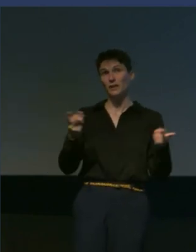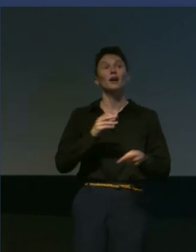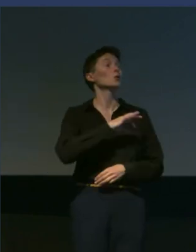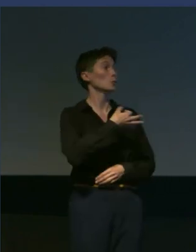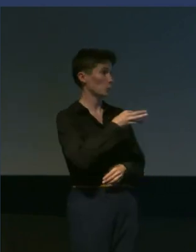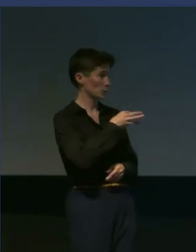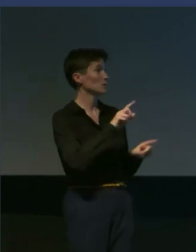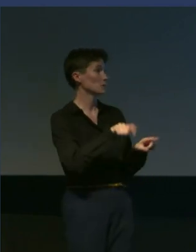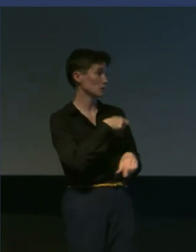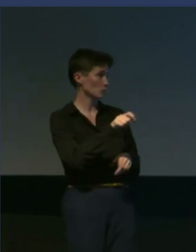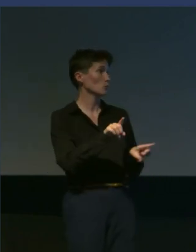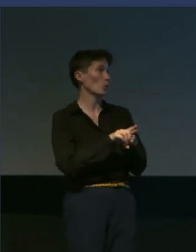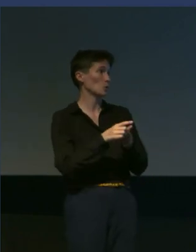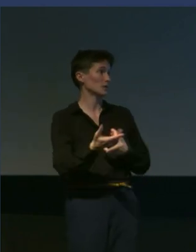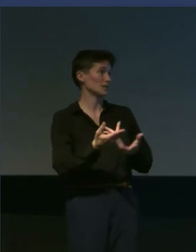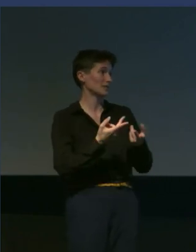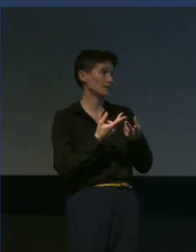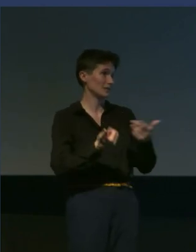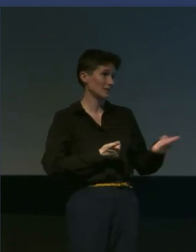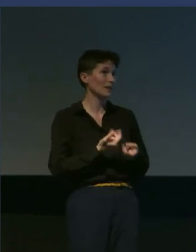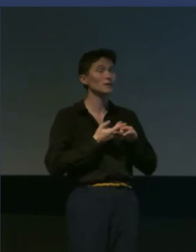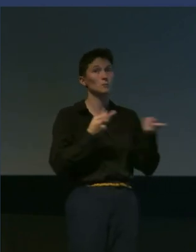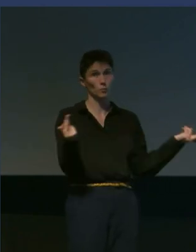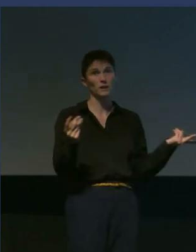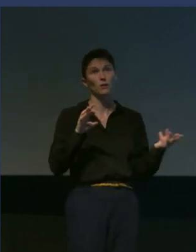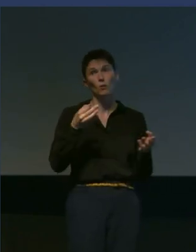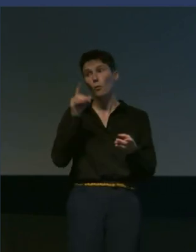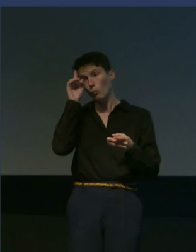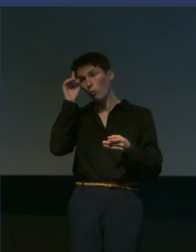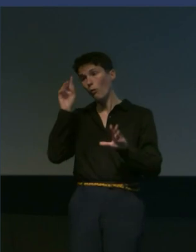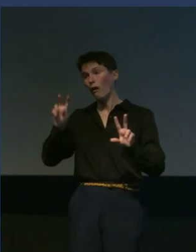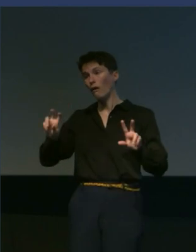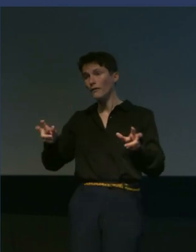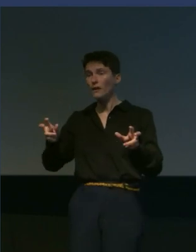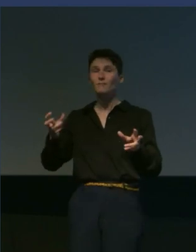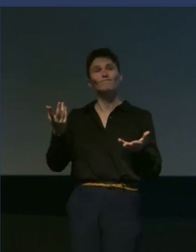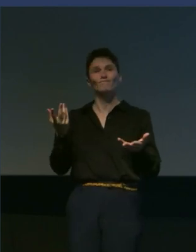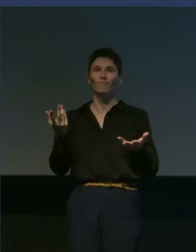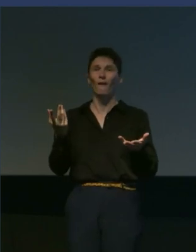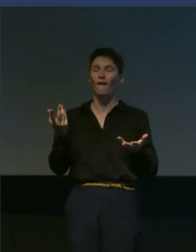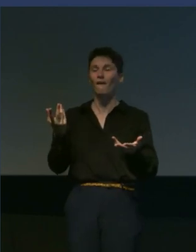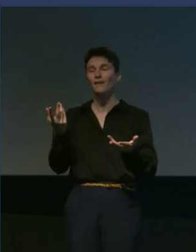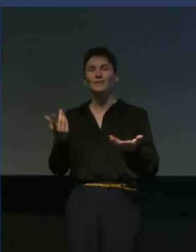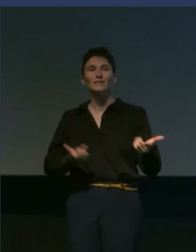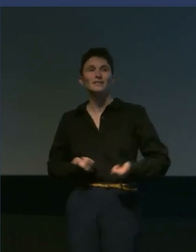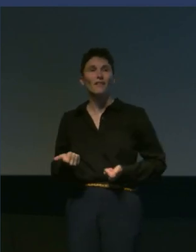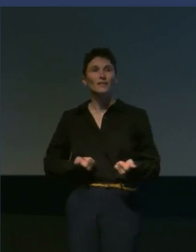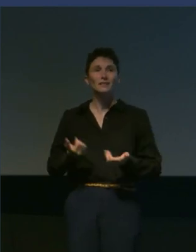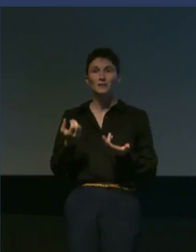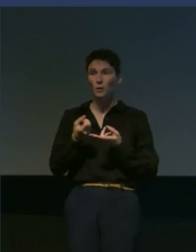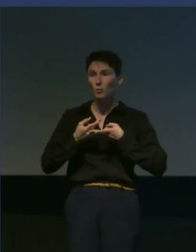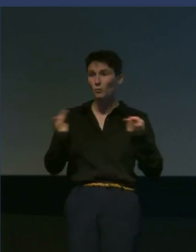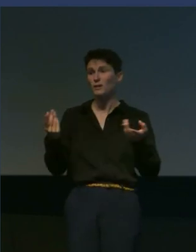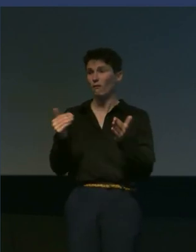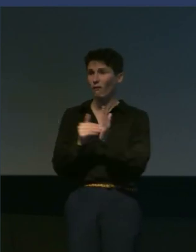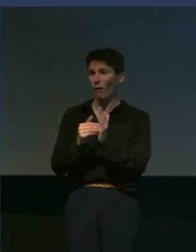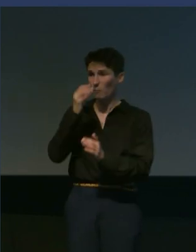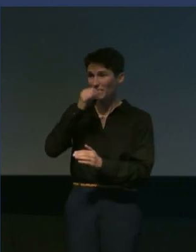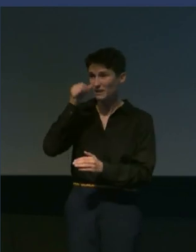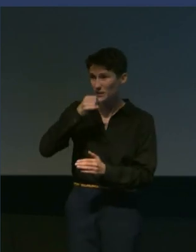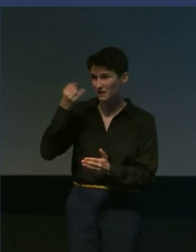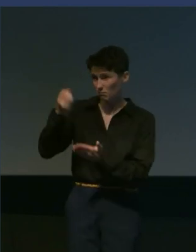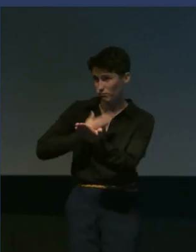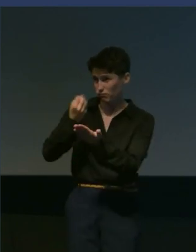Il faut le dire. Parce que là, il y a de plus en plus de bêtises qui sont racontées sur les chaînes du service public, de la radio, etc. Et puis, c'est un directeur de